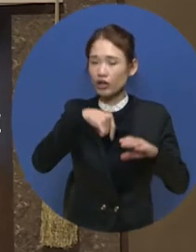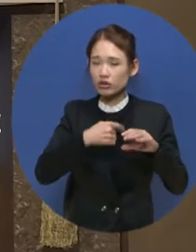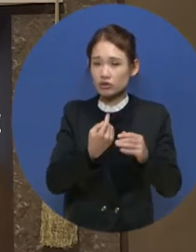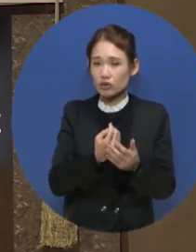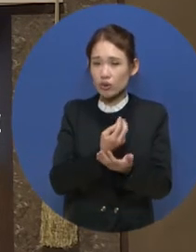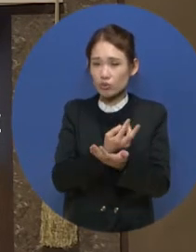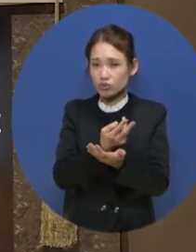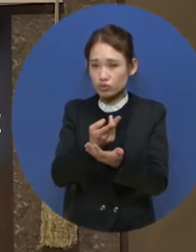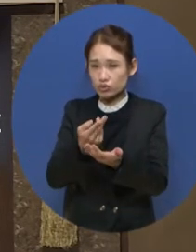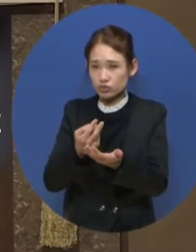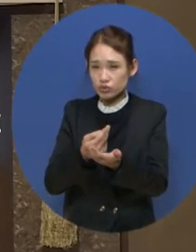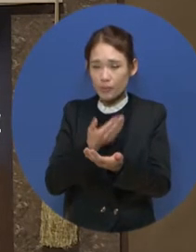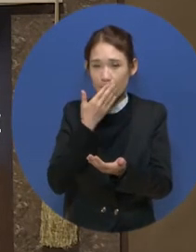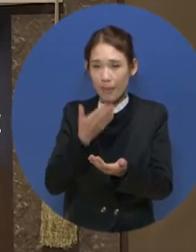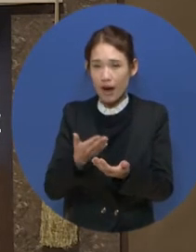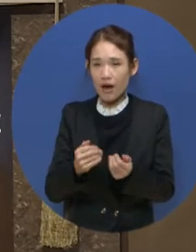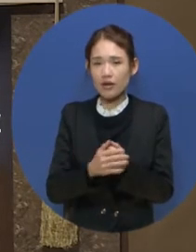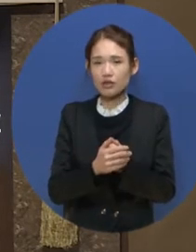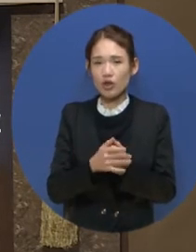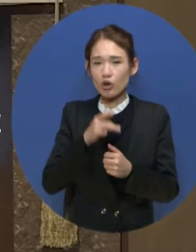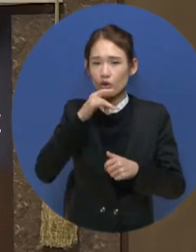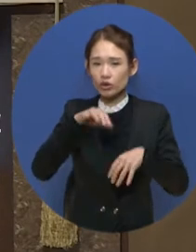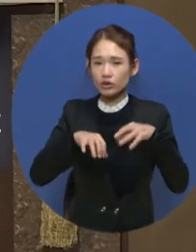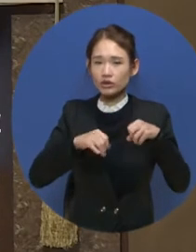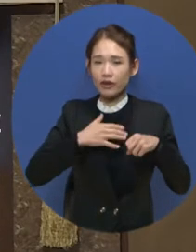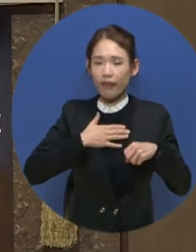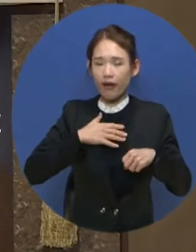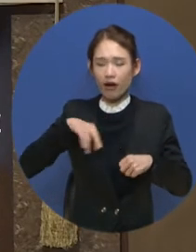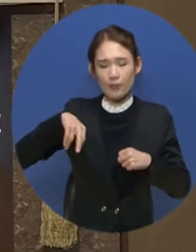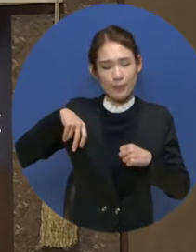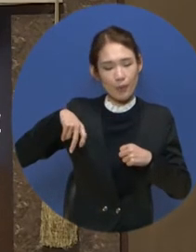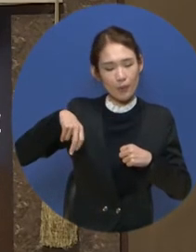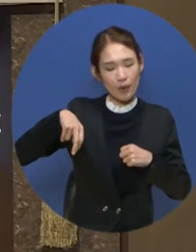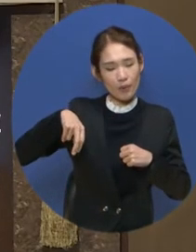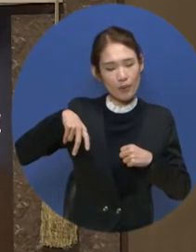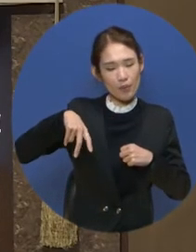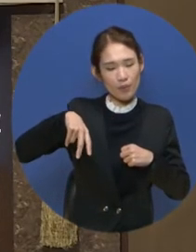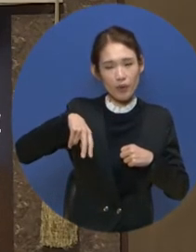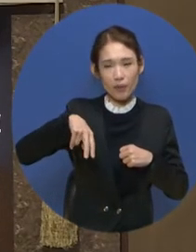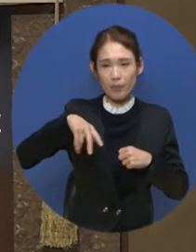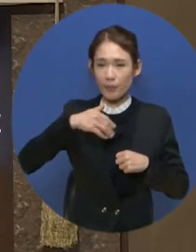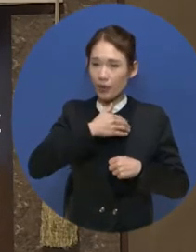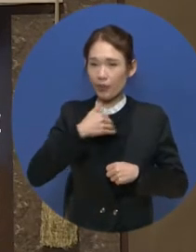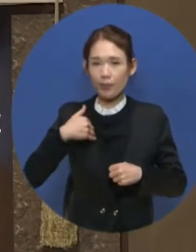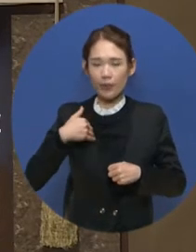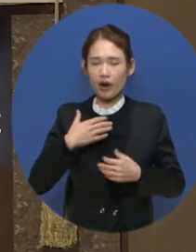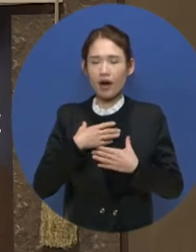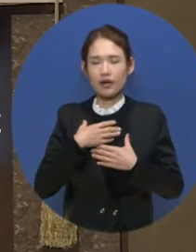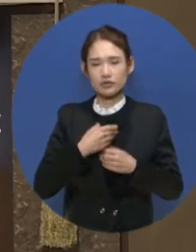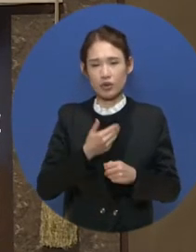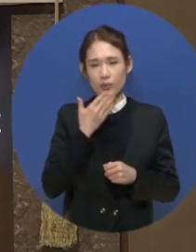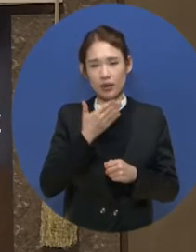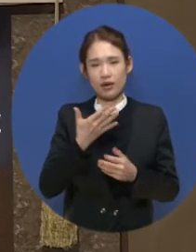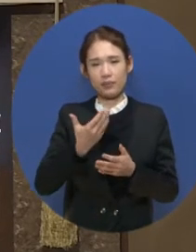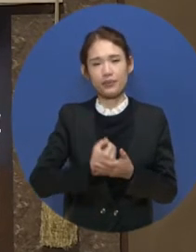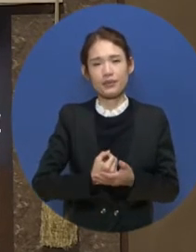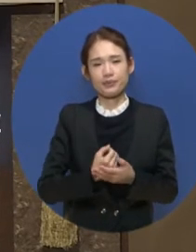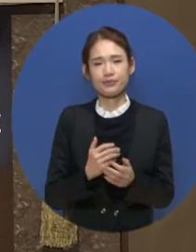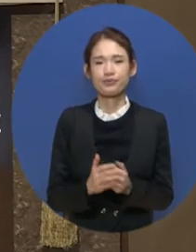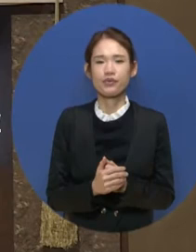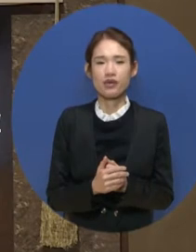발을 움직이면서 마치 사회가 걷는 것 같은 자신감과 안정감을 얻을 수가 있어요 그래서